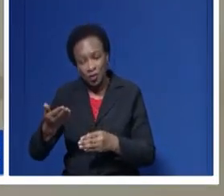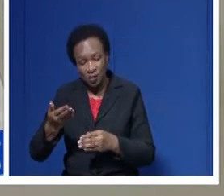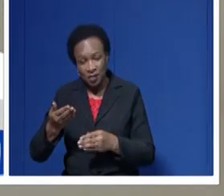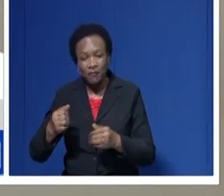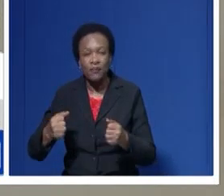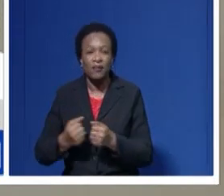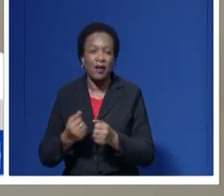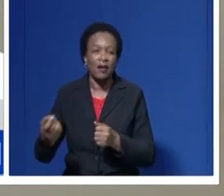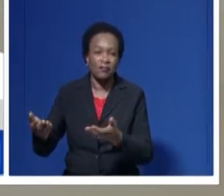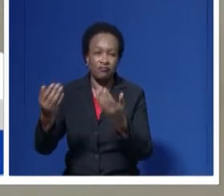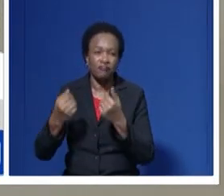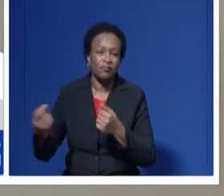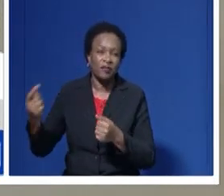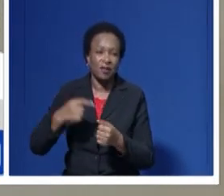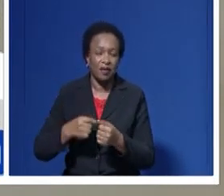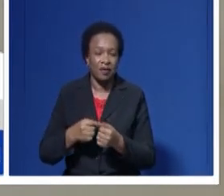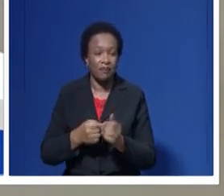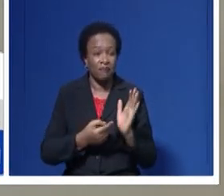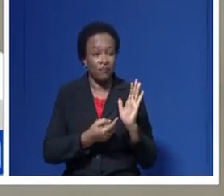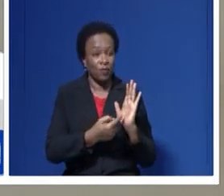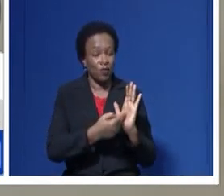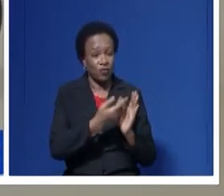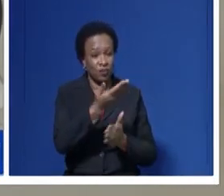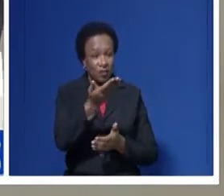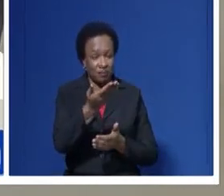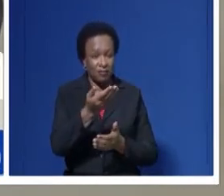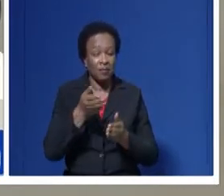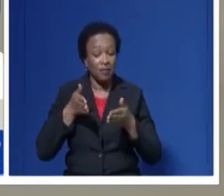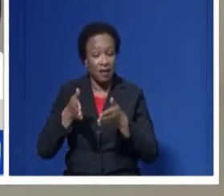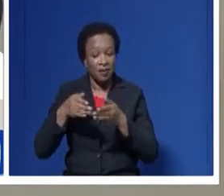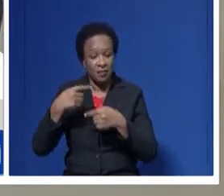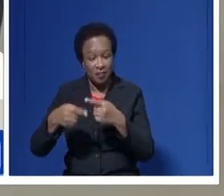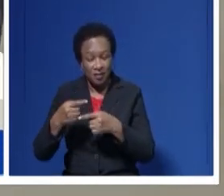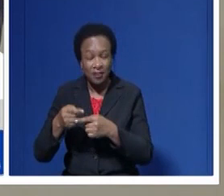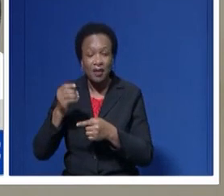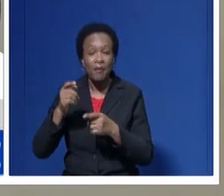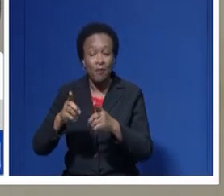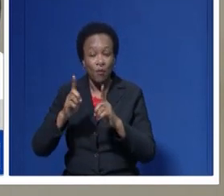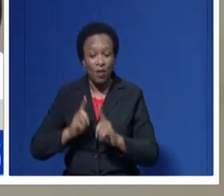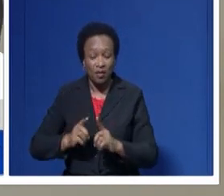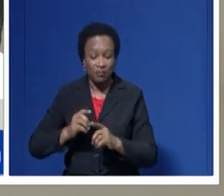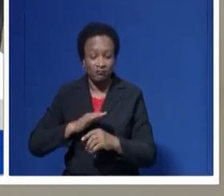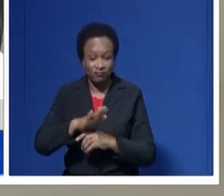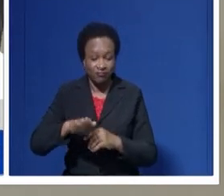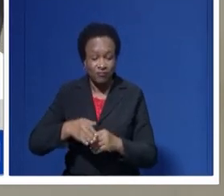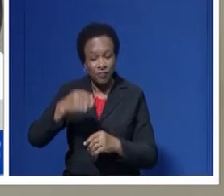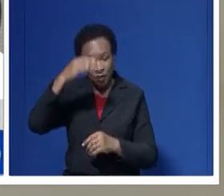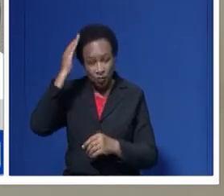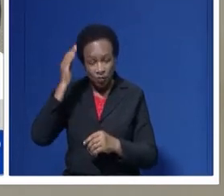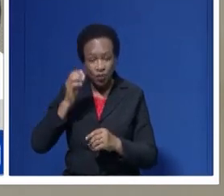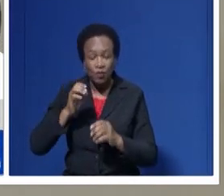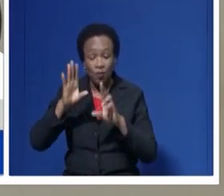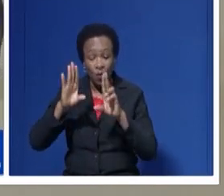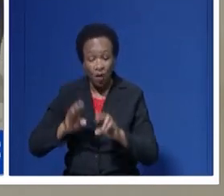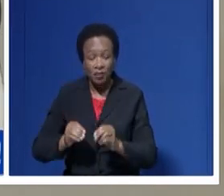vile. Tunachokishuhudia hapa ni darasa ambalo linaendelea baina ya mwalimu akiwa katika eneo la chuo hapa katika chuo cha